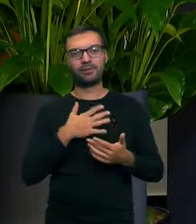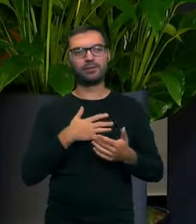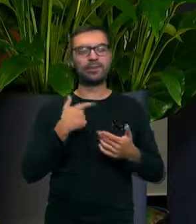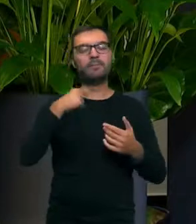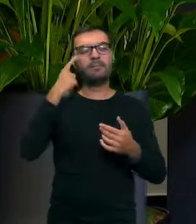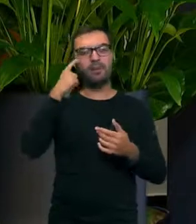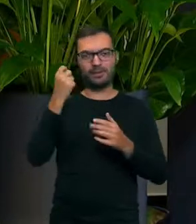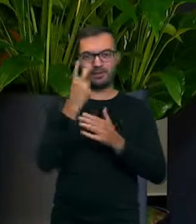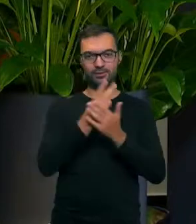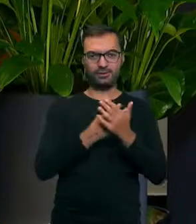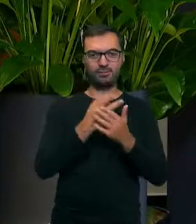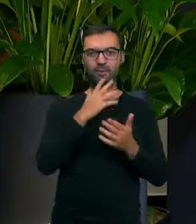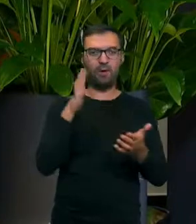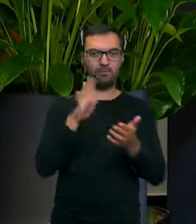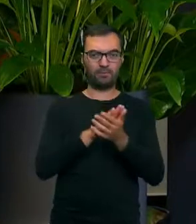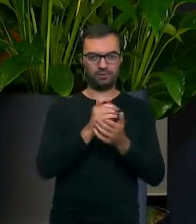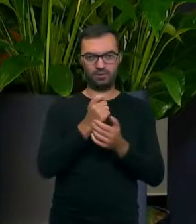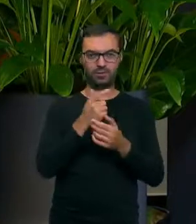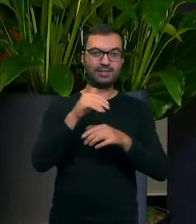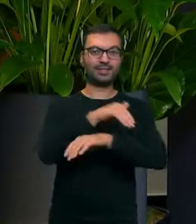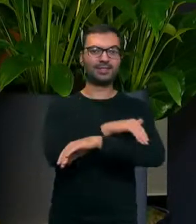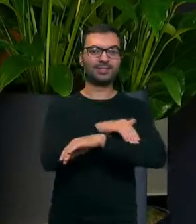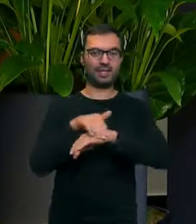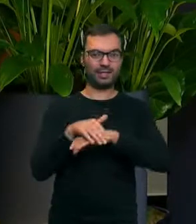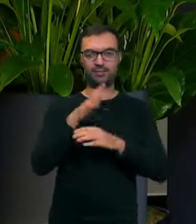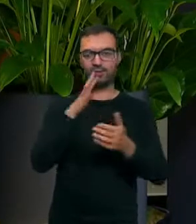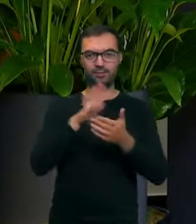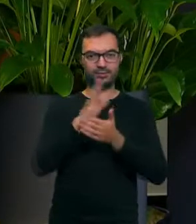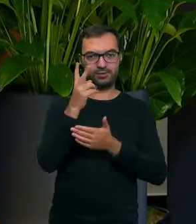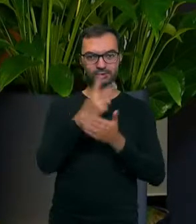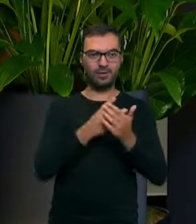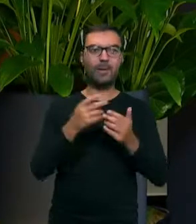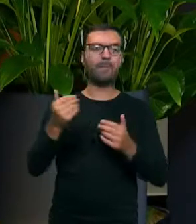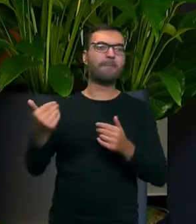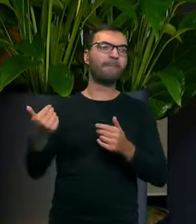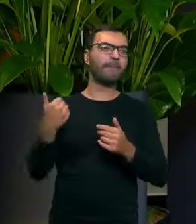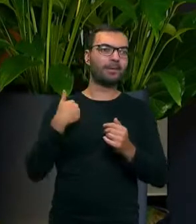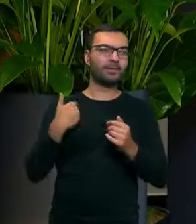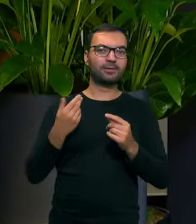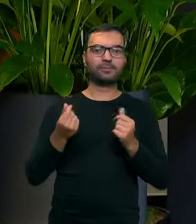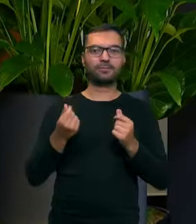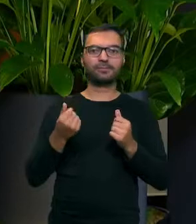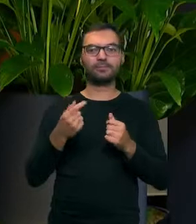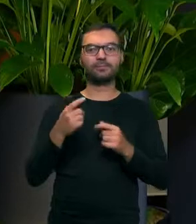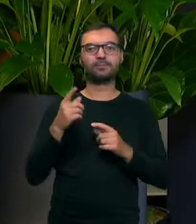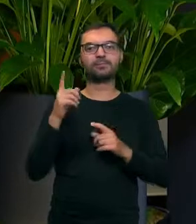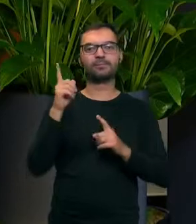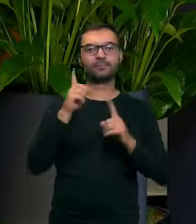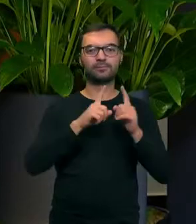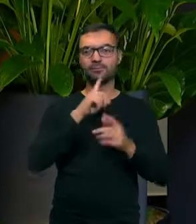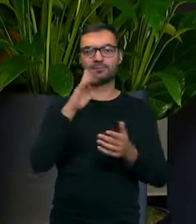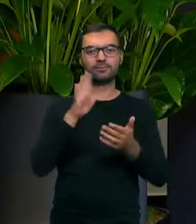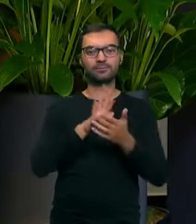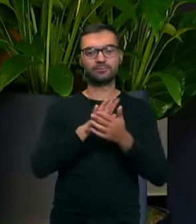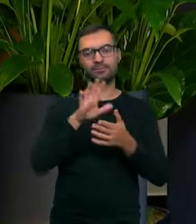pamiętam, jak czytałam trochę recenzji tych zagranicznych i pojawiały się takie w niektórych tych